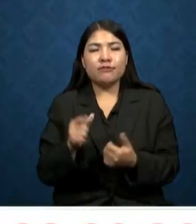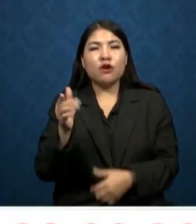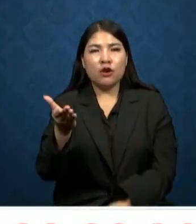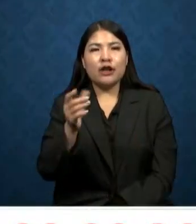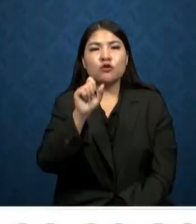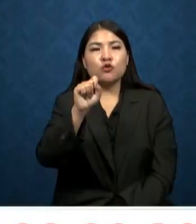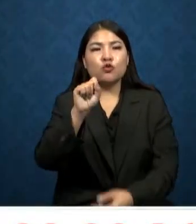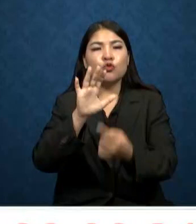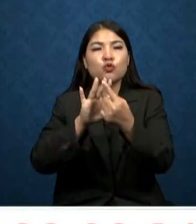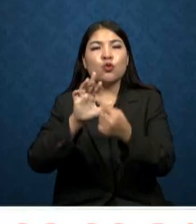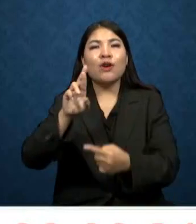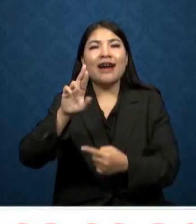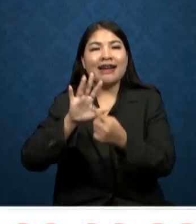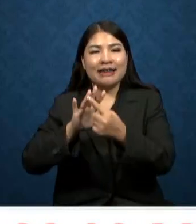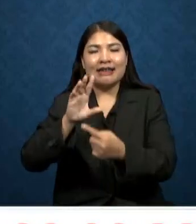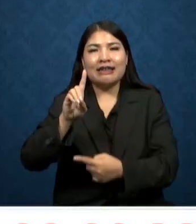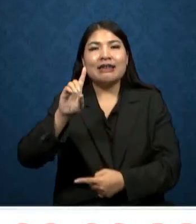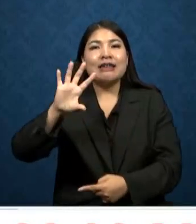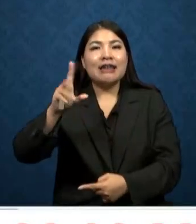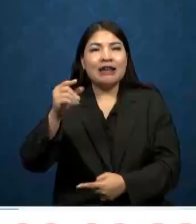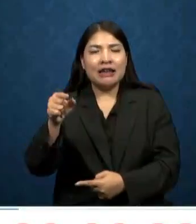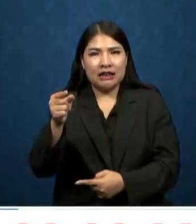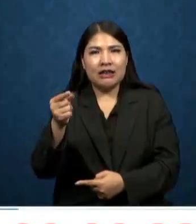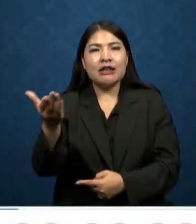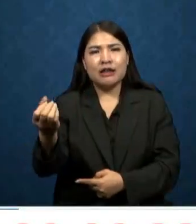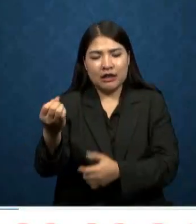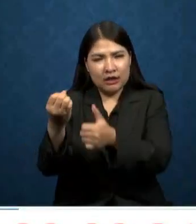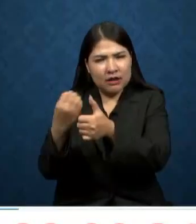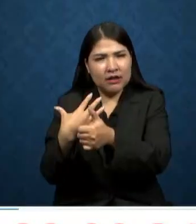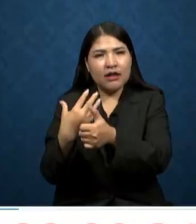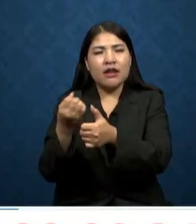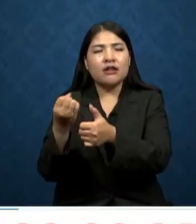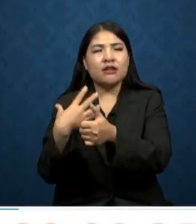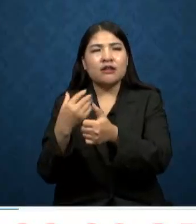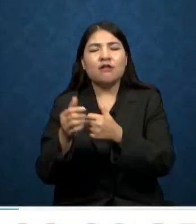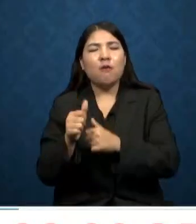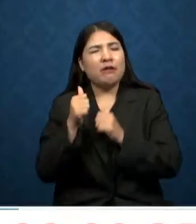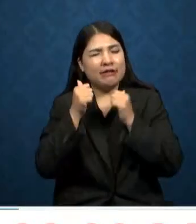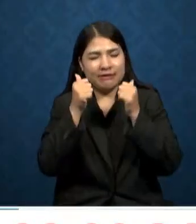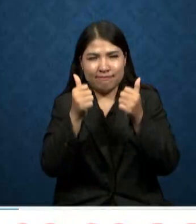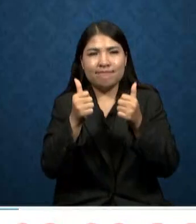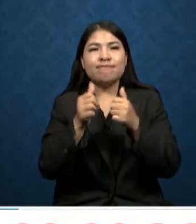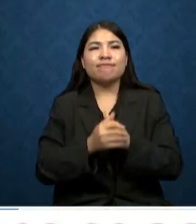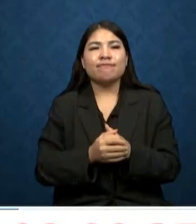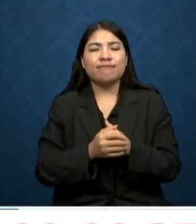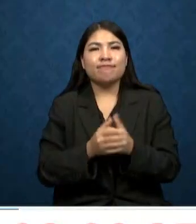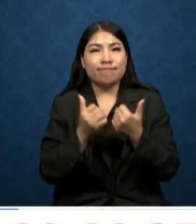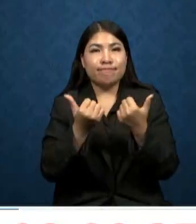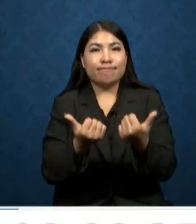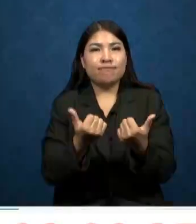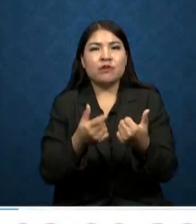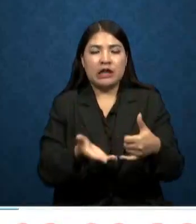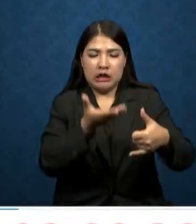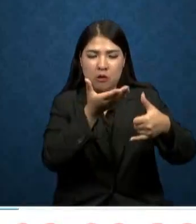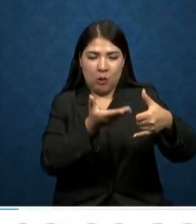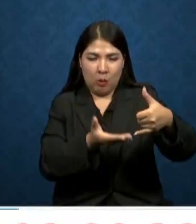นั้นก็เ่อให้ข้อเสนอนะที่ดีมากนะฮะมันต้องแก้ที่คน